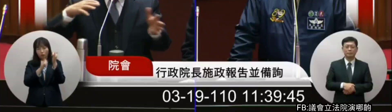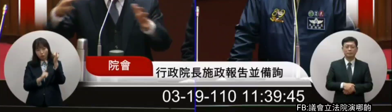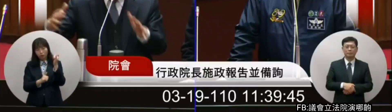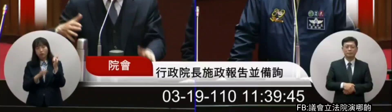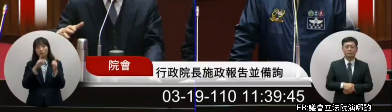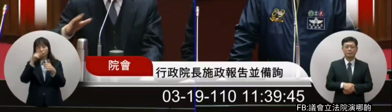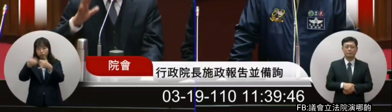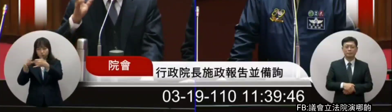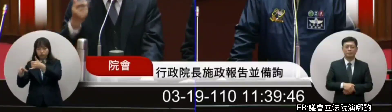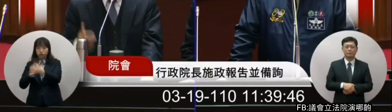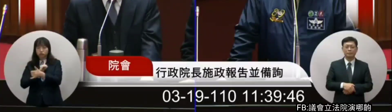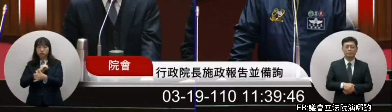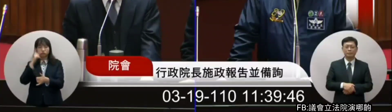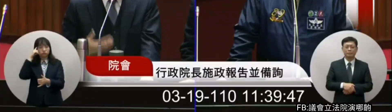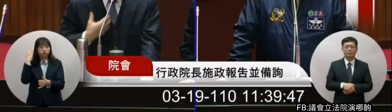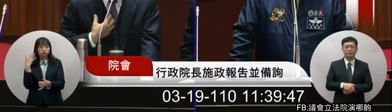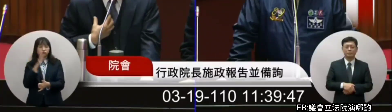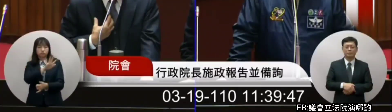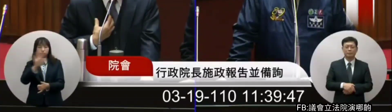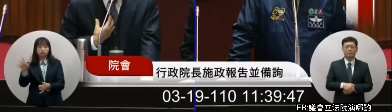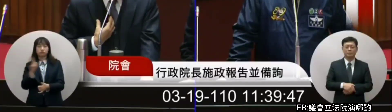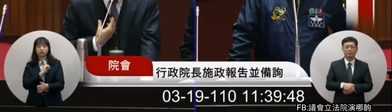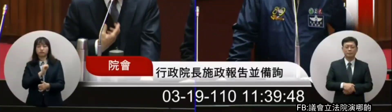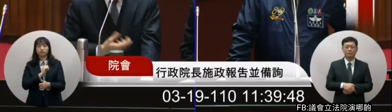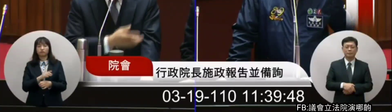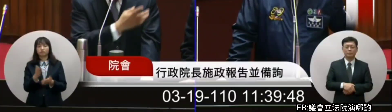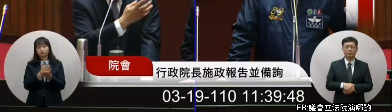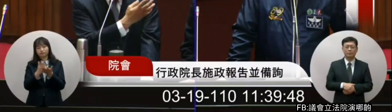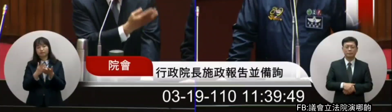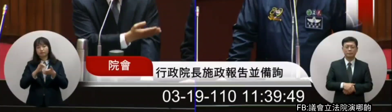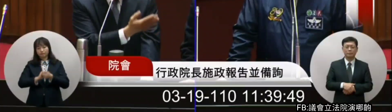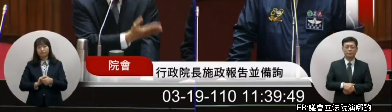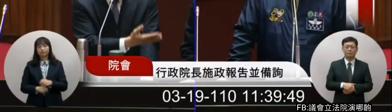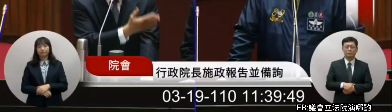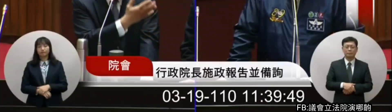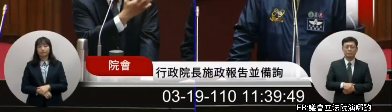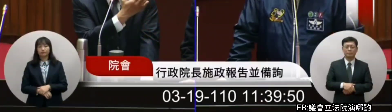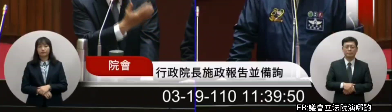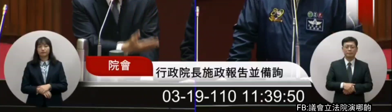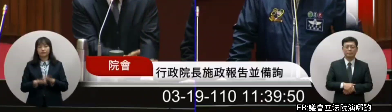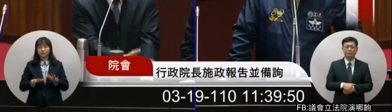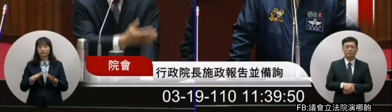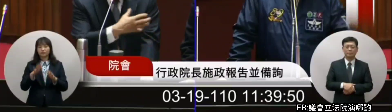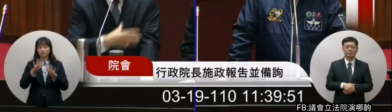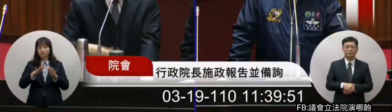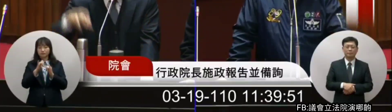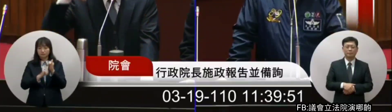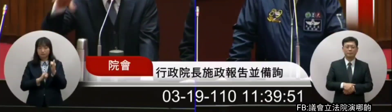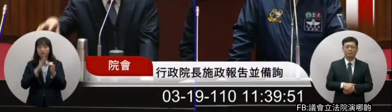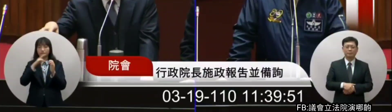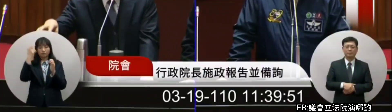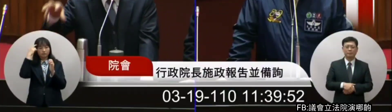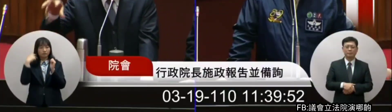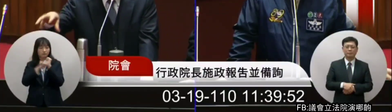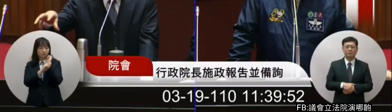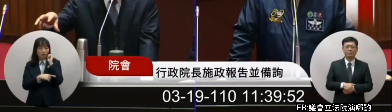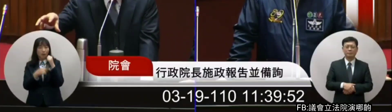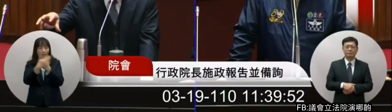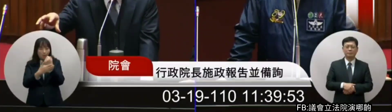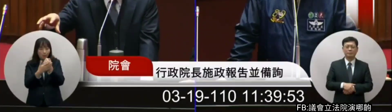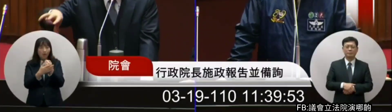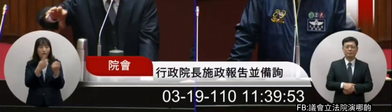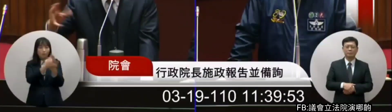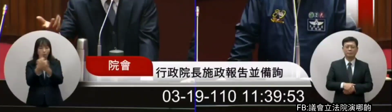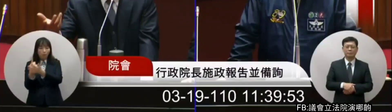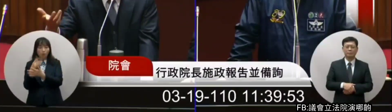是个人个人都有不同的自我主观判断。那现在的我们只有宪法保障人民有